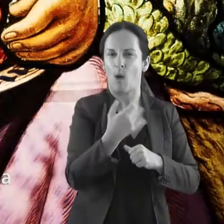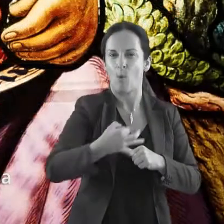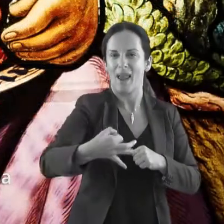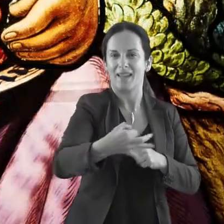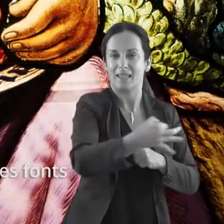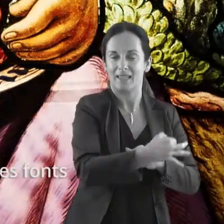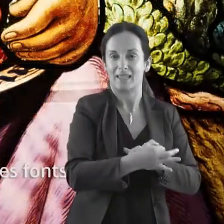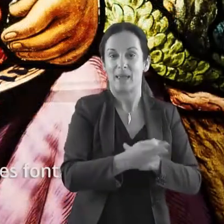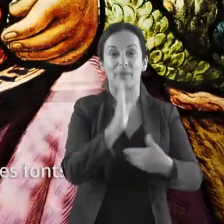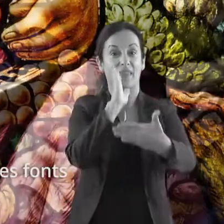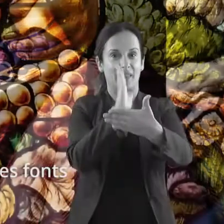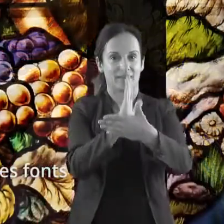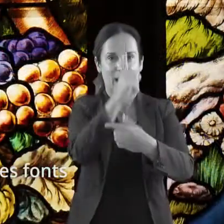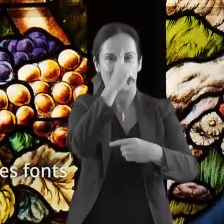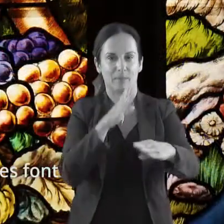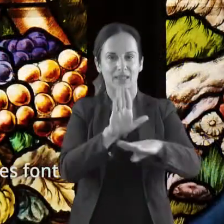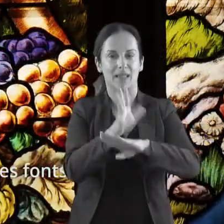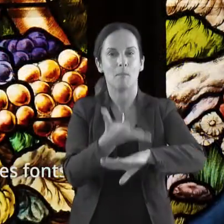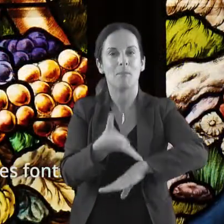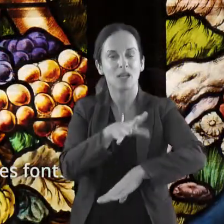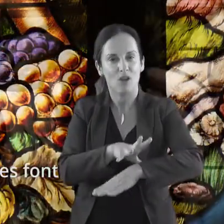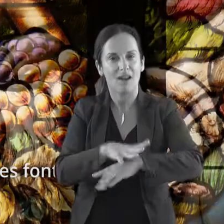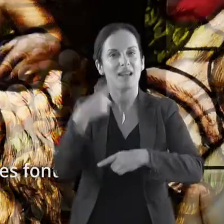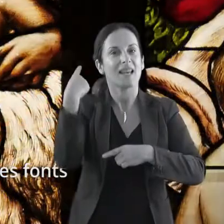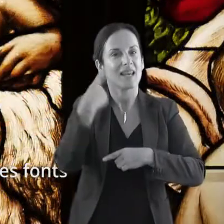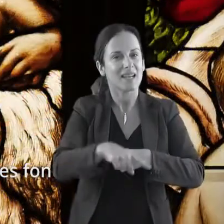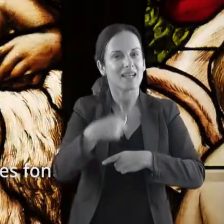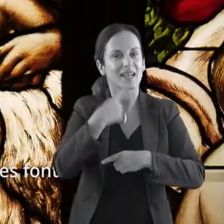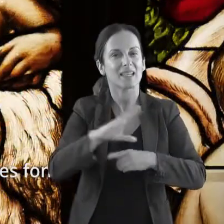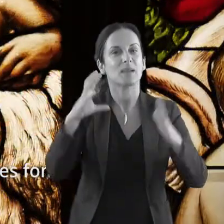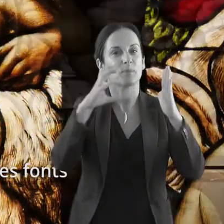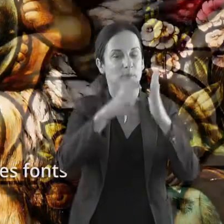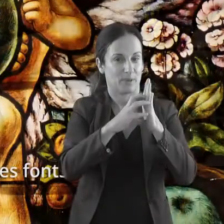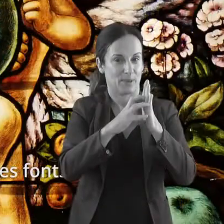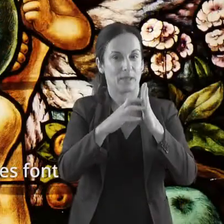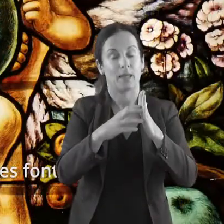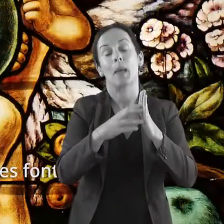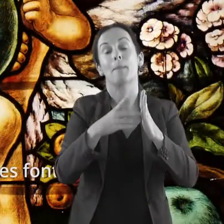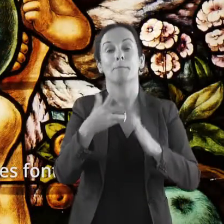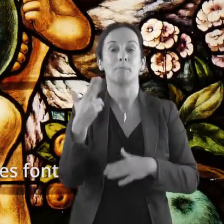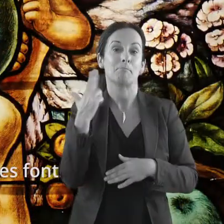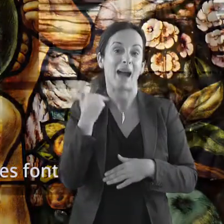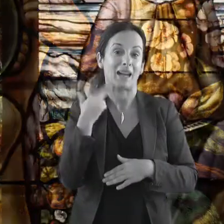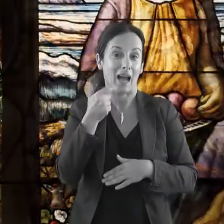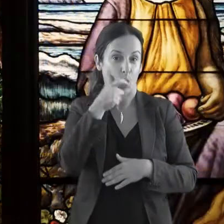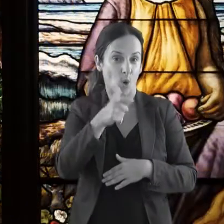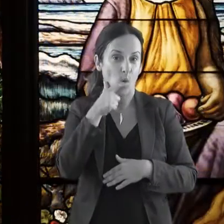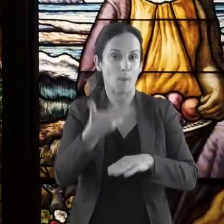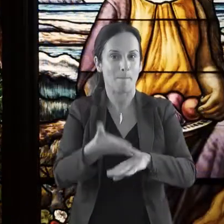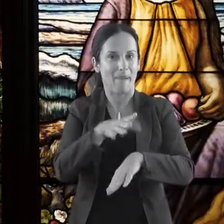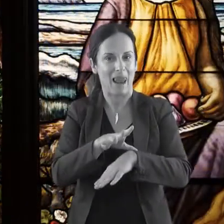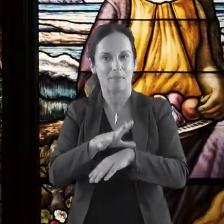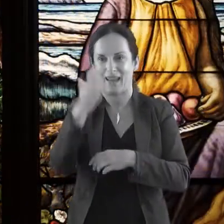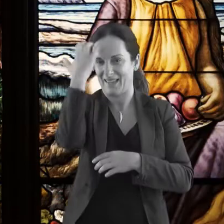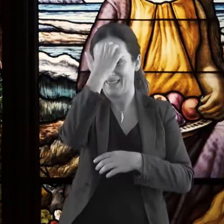acompanyada d'angelets i d'elements que representen al·legòricament les fonts de riquesa natural de cada una de les illes. A